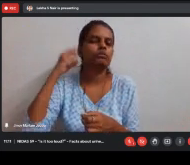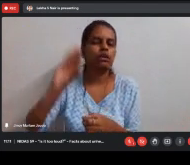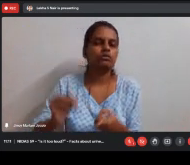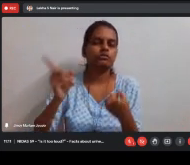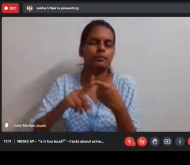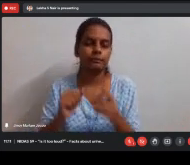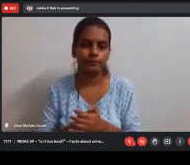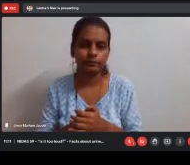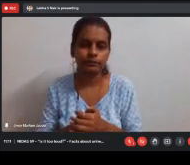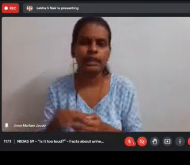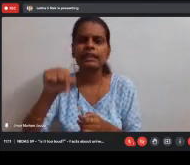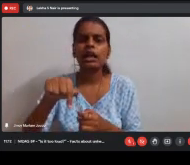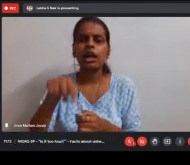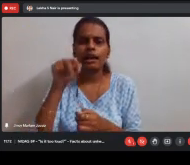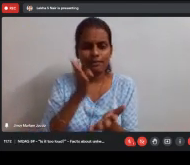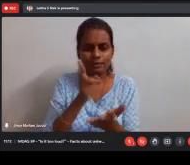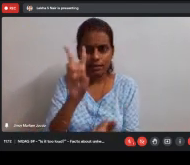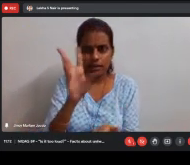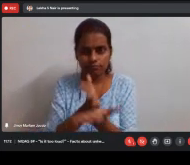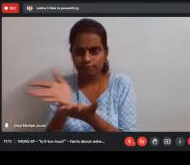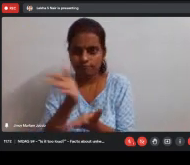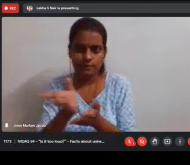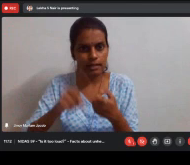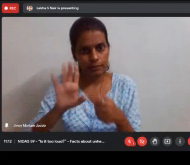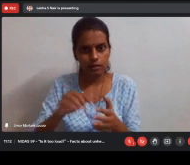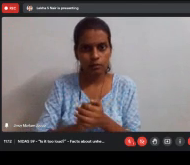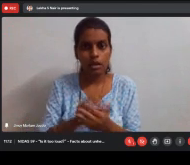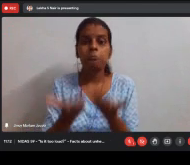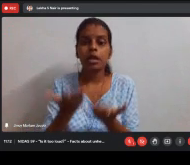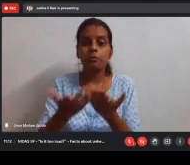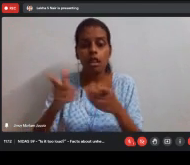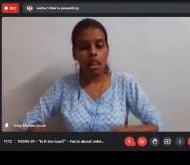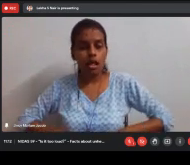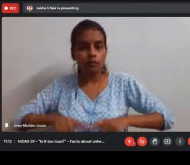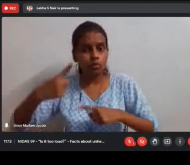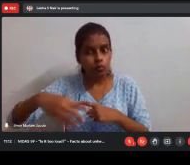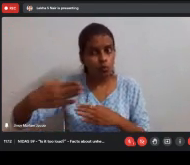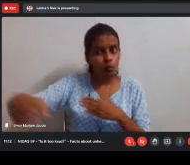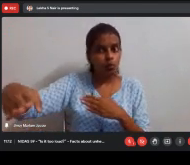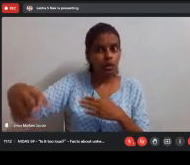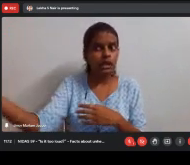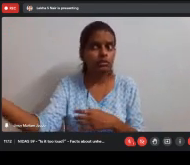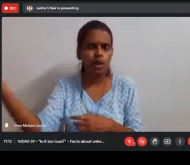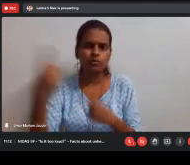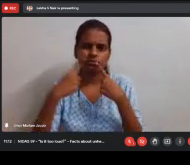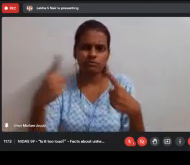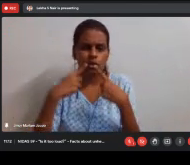അല്ലെങ്കിൽ ചെവിയുടെ ഇന്നർ ഹെയർ സെൽ ഇന്നർ ഇയറിന്റെ അകത്ത് ഹെയർ സെല്ലുകൾക്ക് നാശം സംഭവിച്ചിട്ട് നമുക്ക്